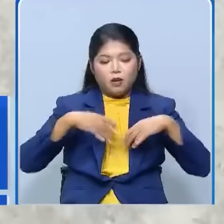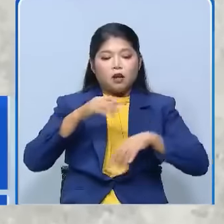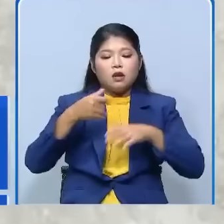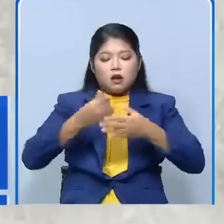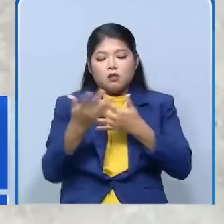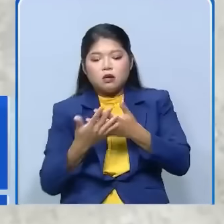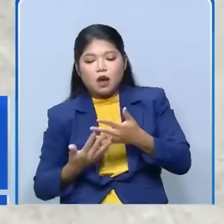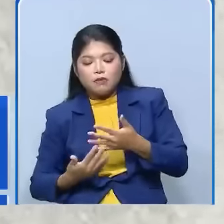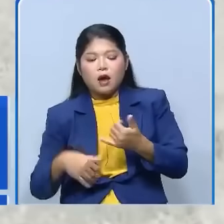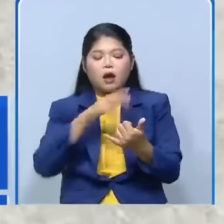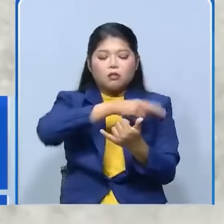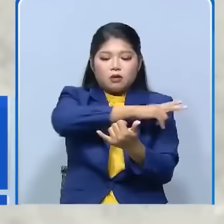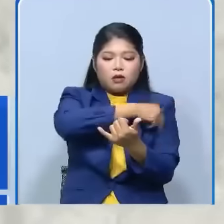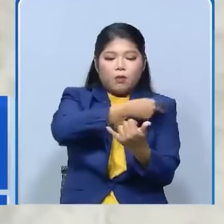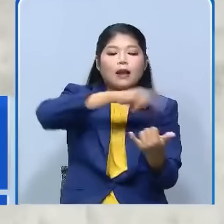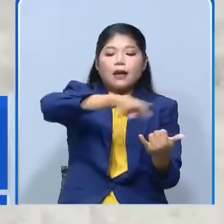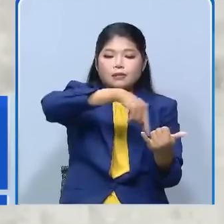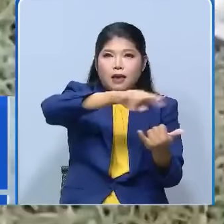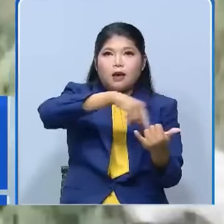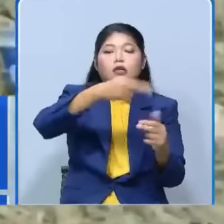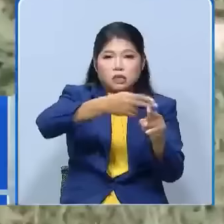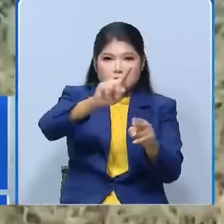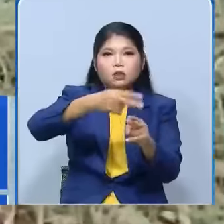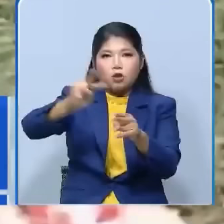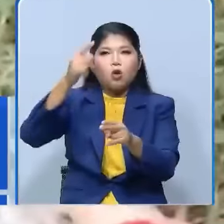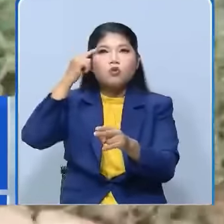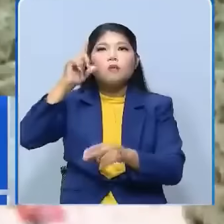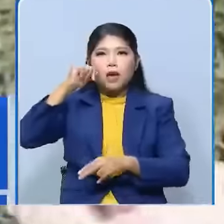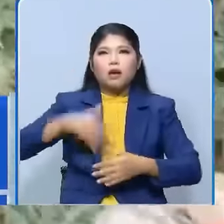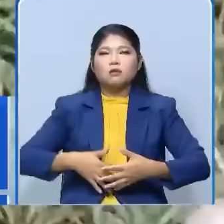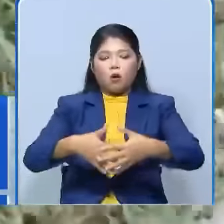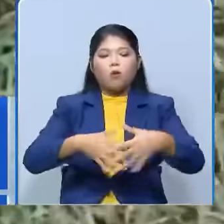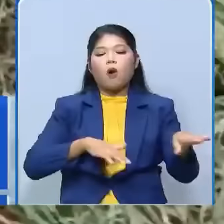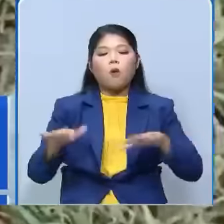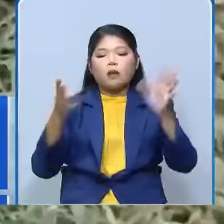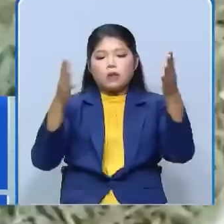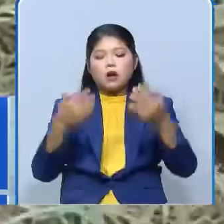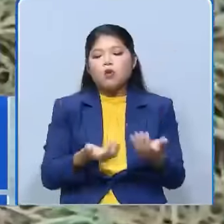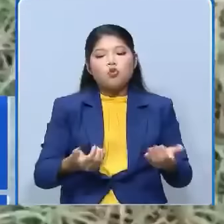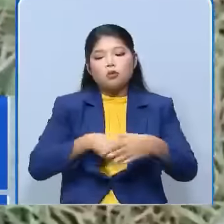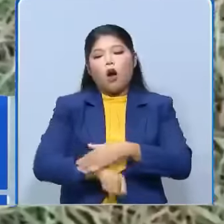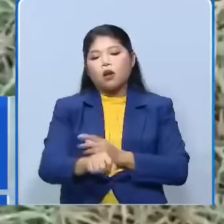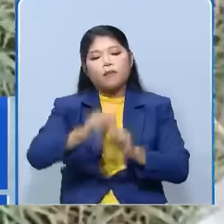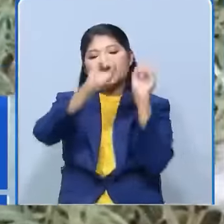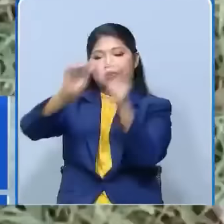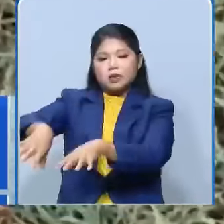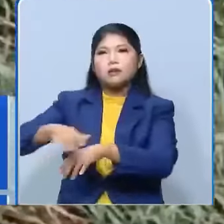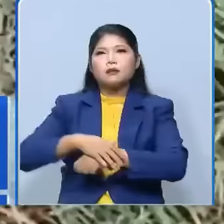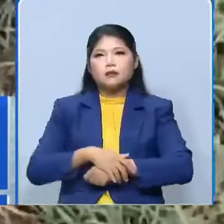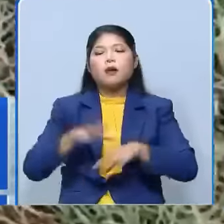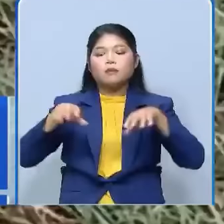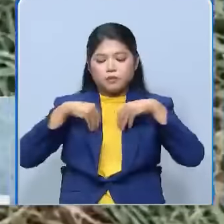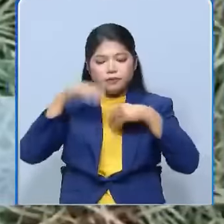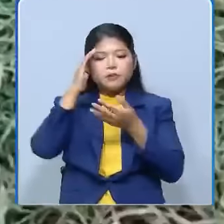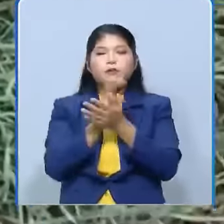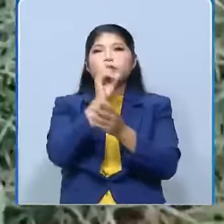ซึ่งก็น่าจะทราบตัวแล้วแหละว่าชื่อเสียงเรียงนามว่าอะไรเธอยอมรับเลยว่าตั้งครรภ์ไม่พร้อมก็เลยนำลูกมาทิ้งพนักงานสอบสวนก็เตรียมแจ้งข้อกล่าวห